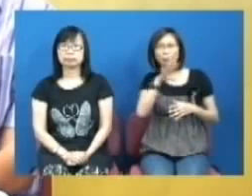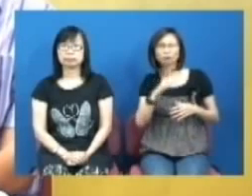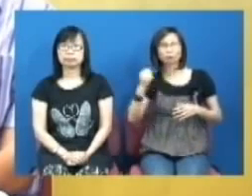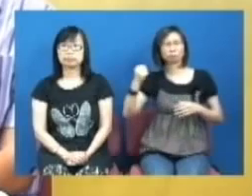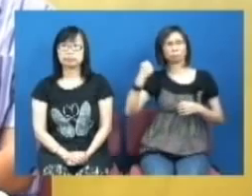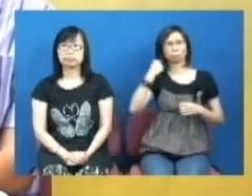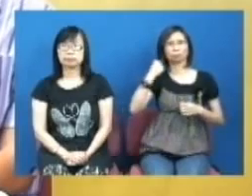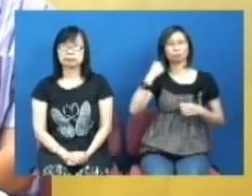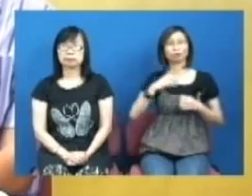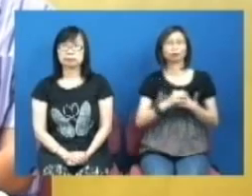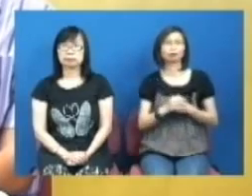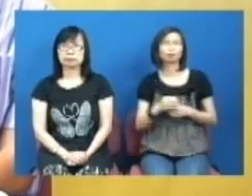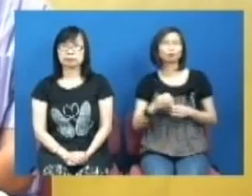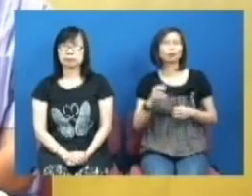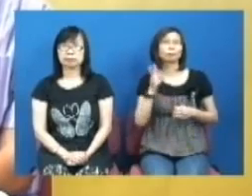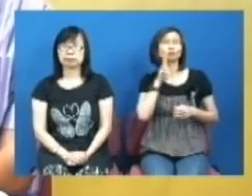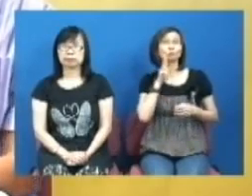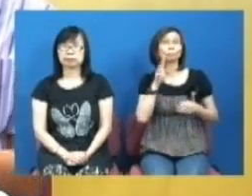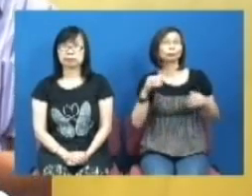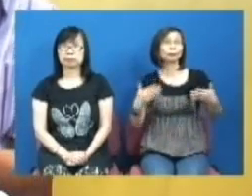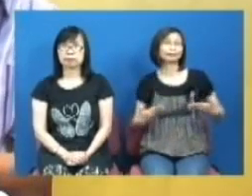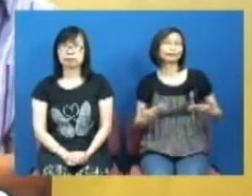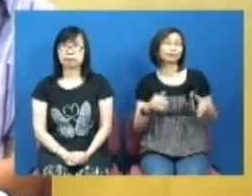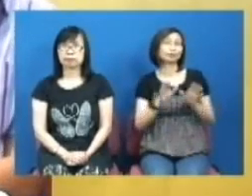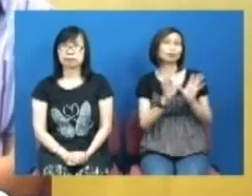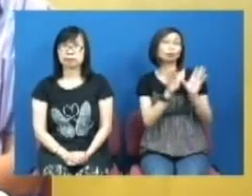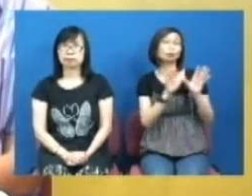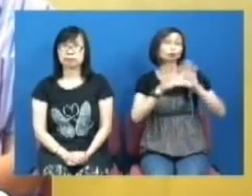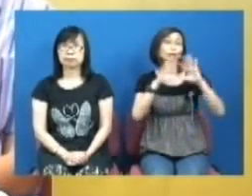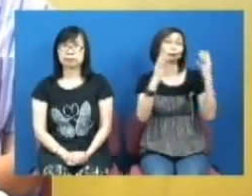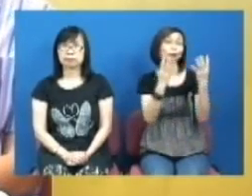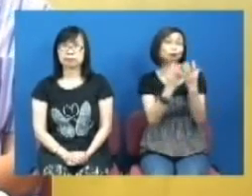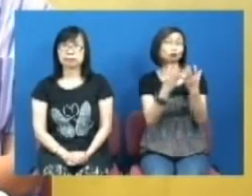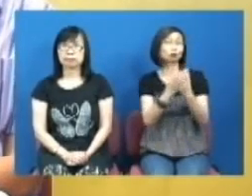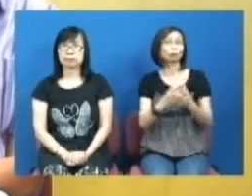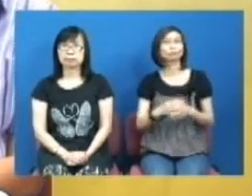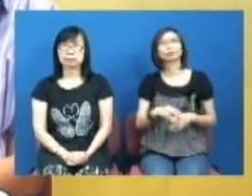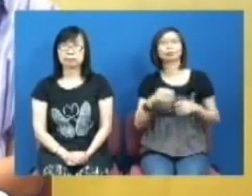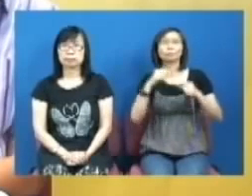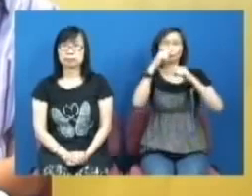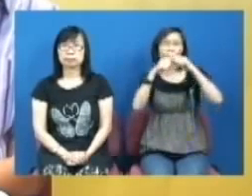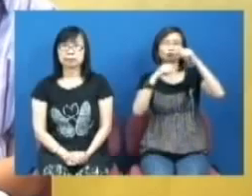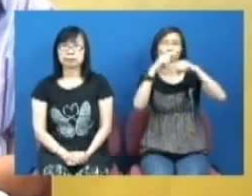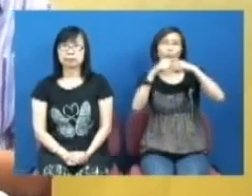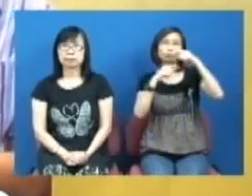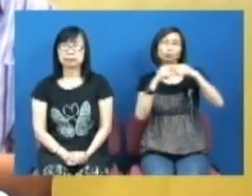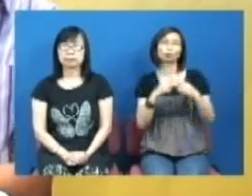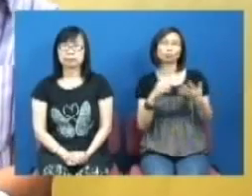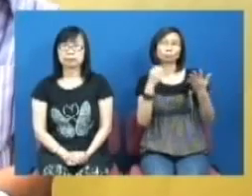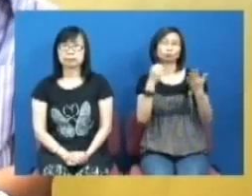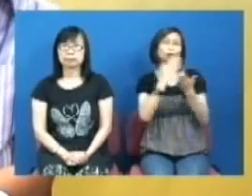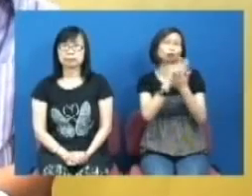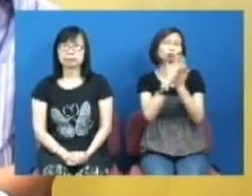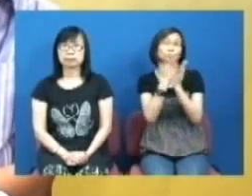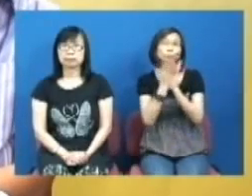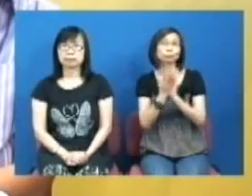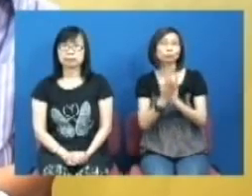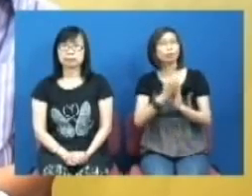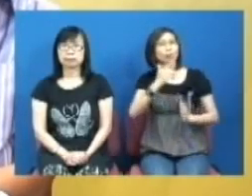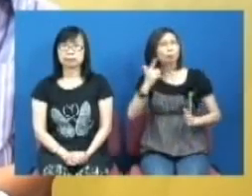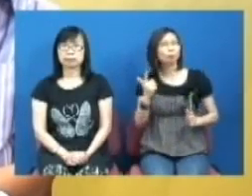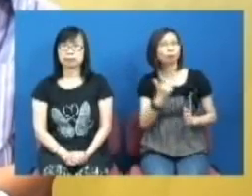猛咁講關於即係可能泛民主派主林泛民主派嗰個所謂民主論述啊。即係路徑理論，咁但係好多時候，我係